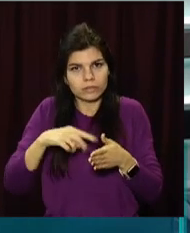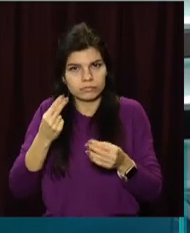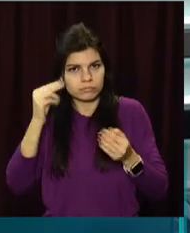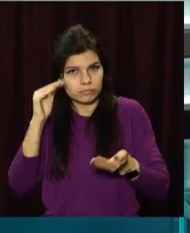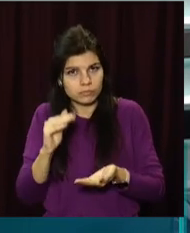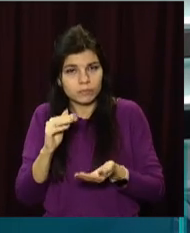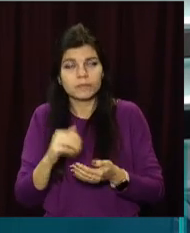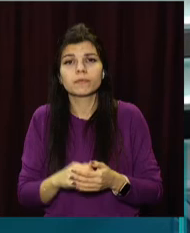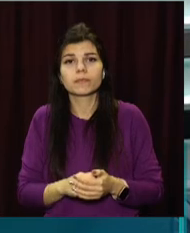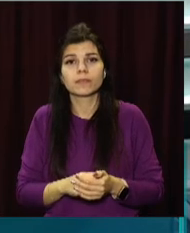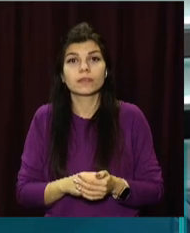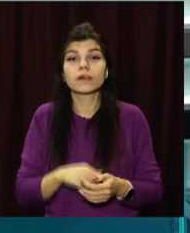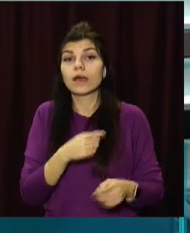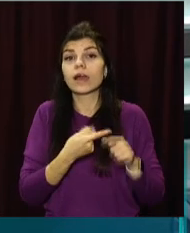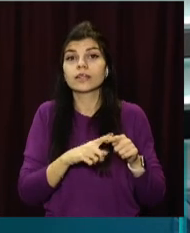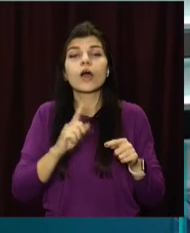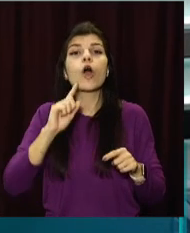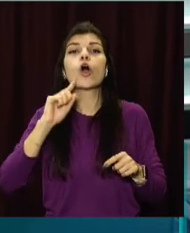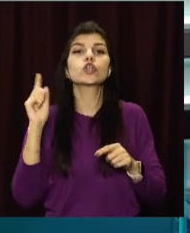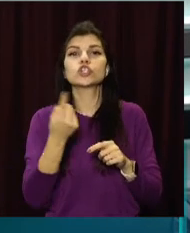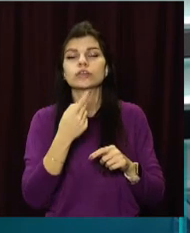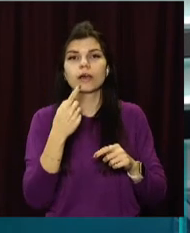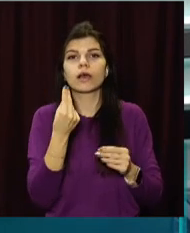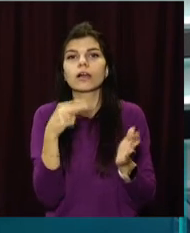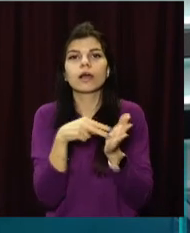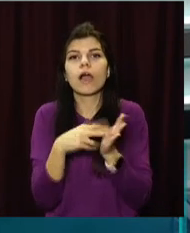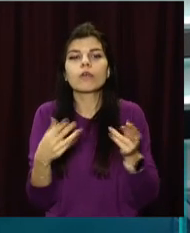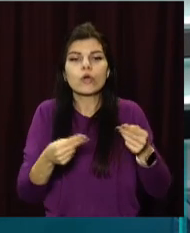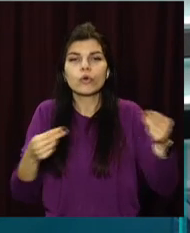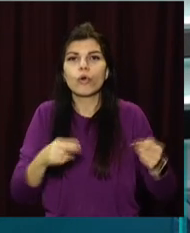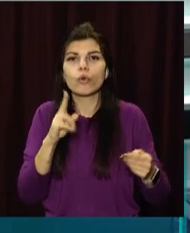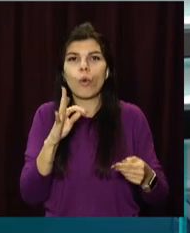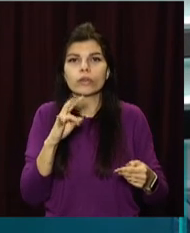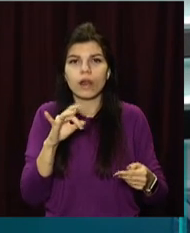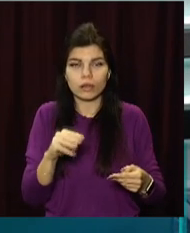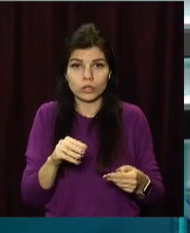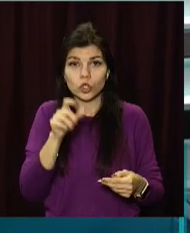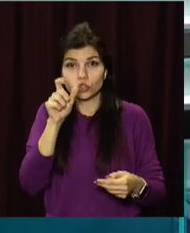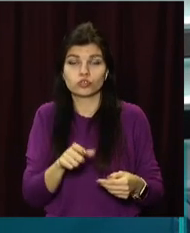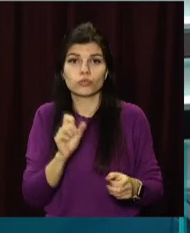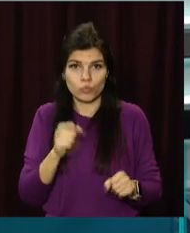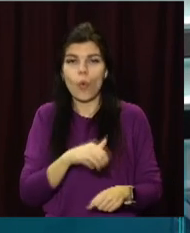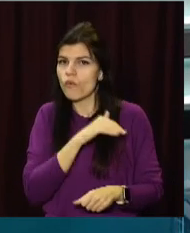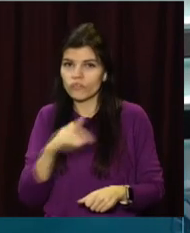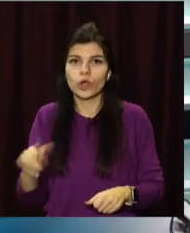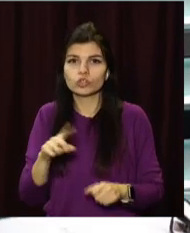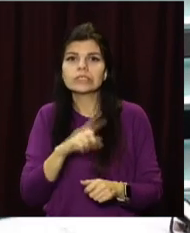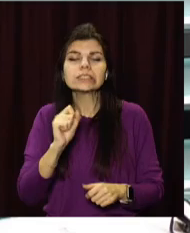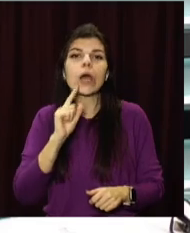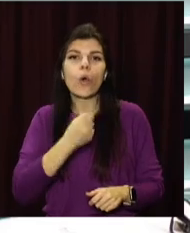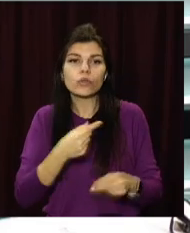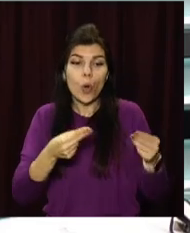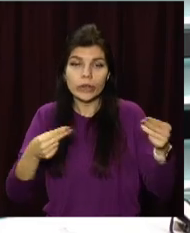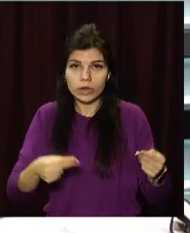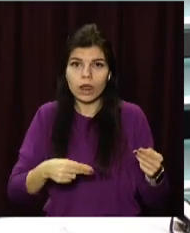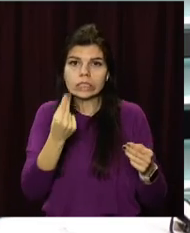таких мер, які будуть приймати, це річна вартість ціну, тобто контракт, який буде підписаний на рік, споживач може бути впевнений, що він за